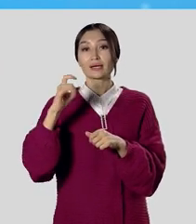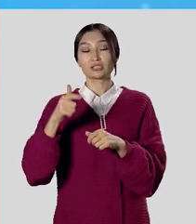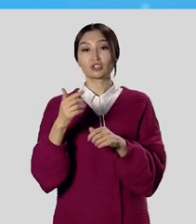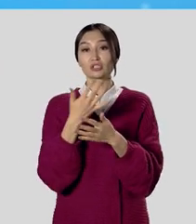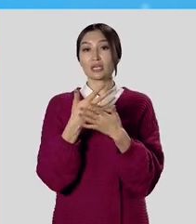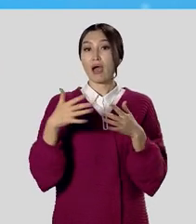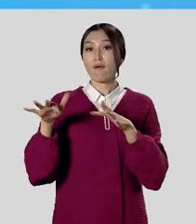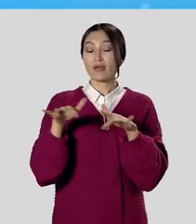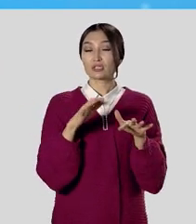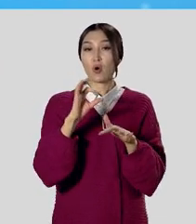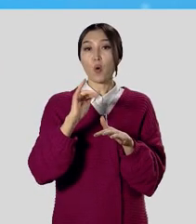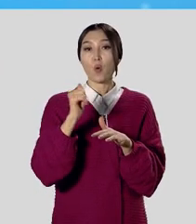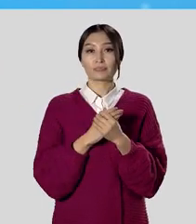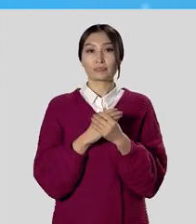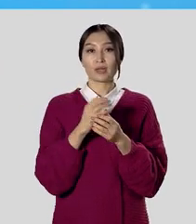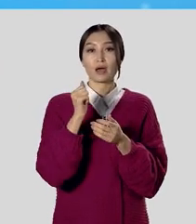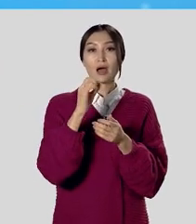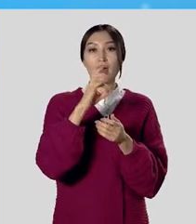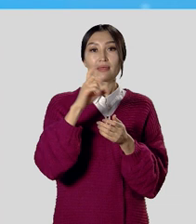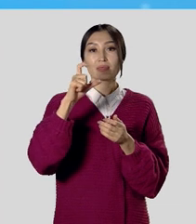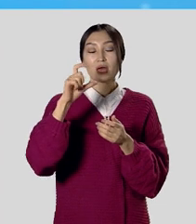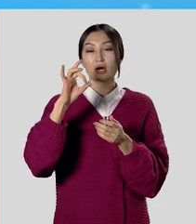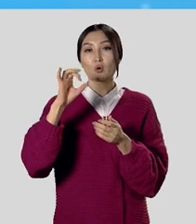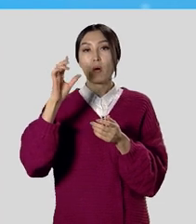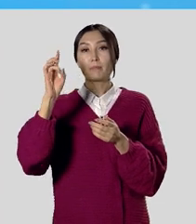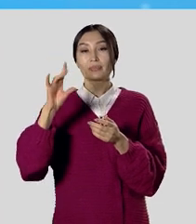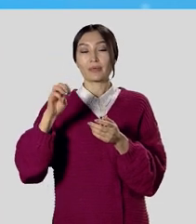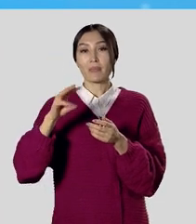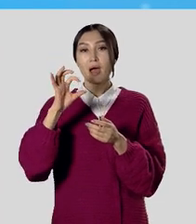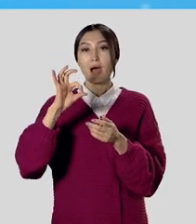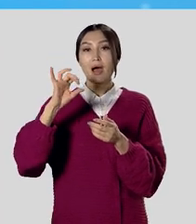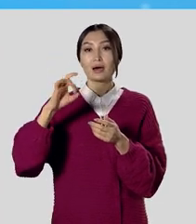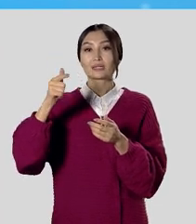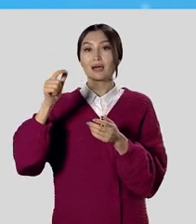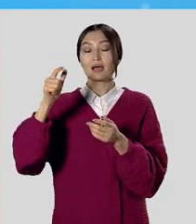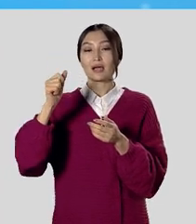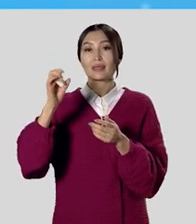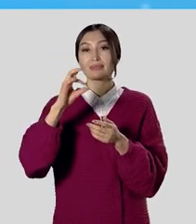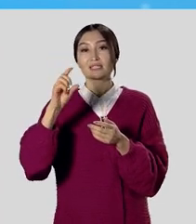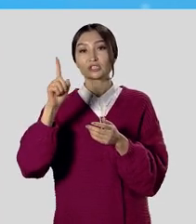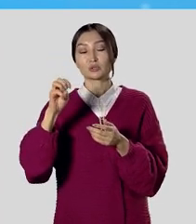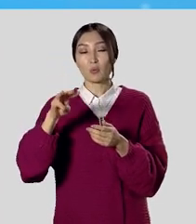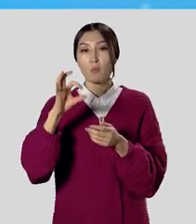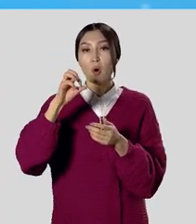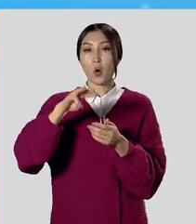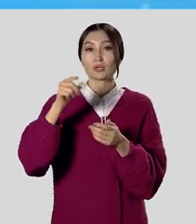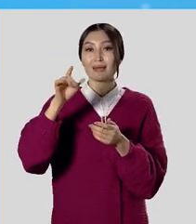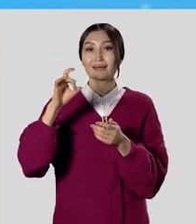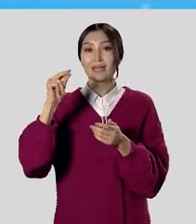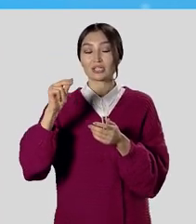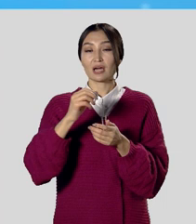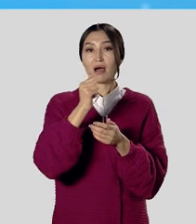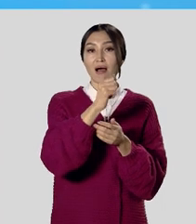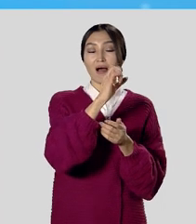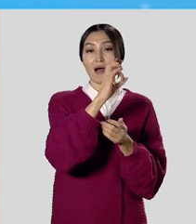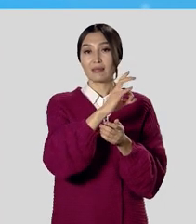– углекислого газа и воды. Анаэробным организмом или анаэробом от греческого